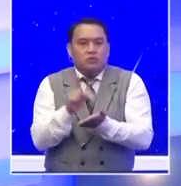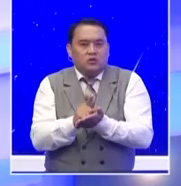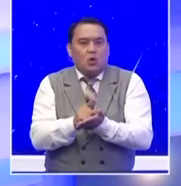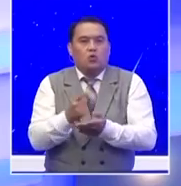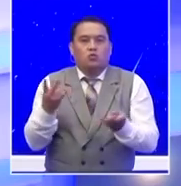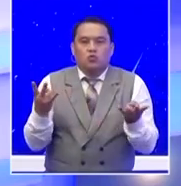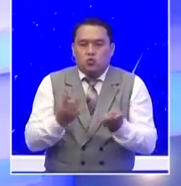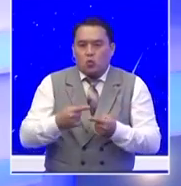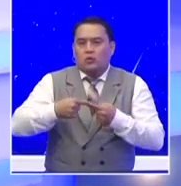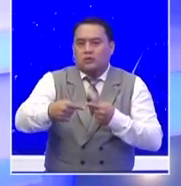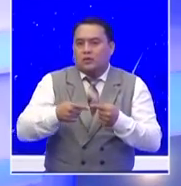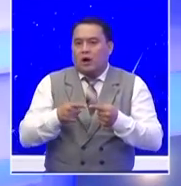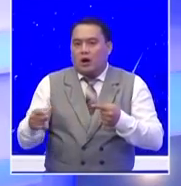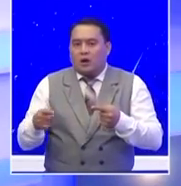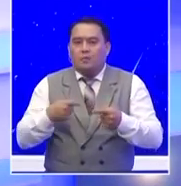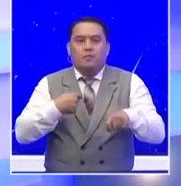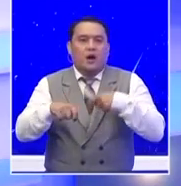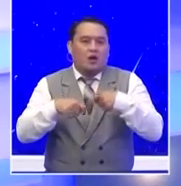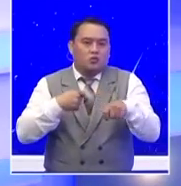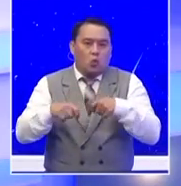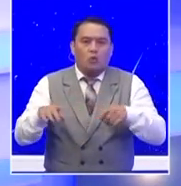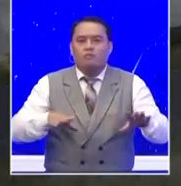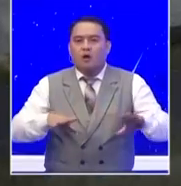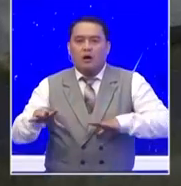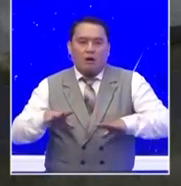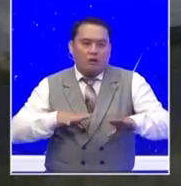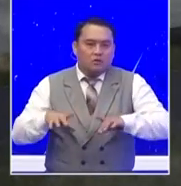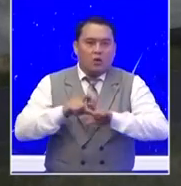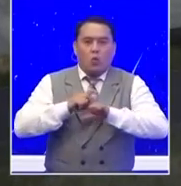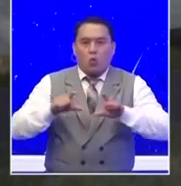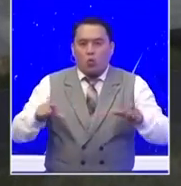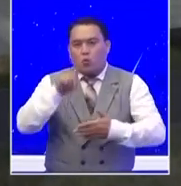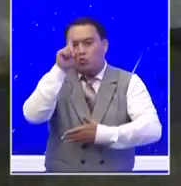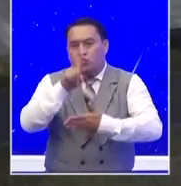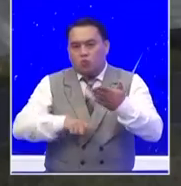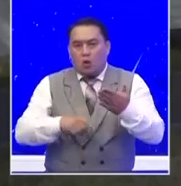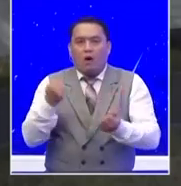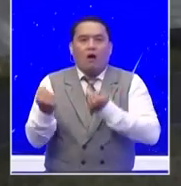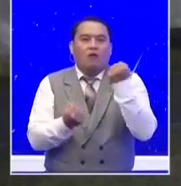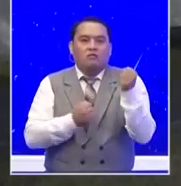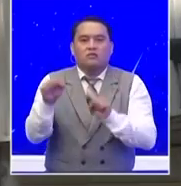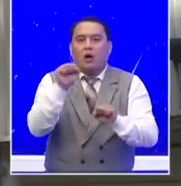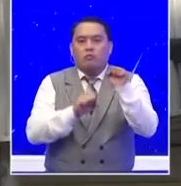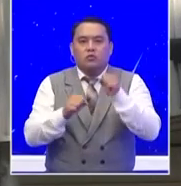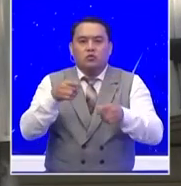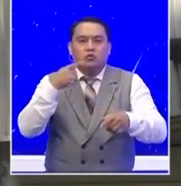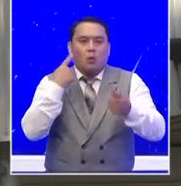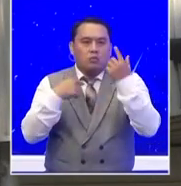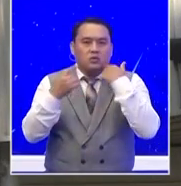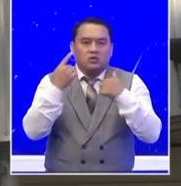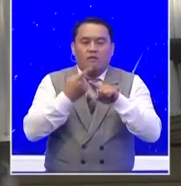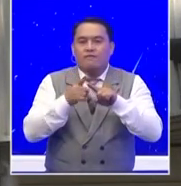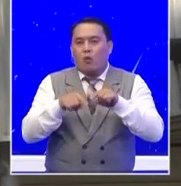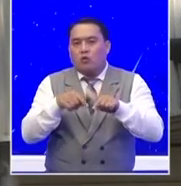дистанции, разрешена деятельность непродовольственных магазинов и рынков, объектов ритуальных услуг, автомоек, салонов красоты, бизнес-центров